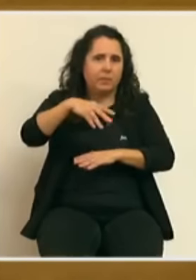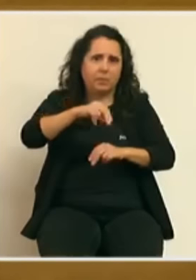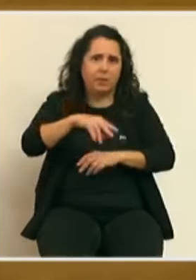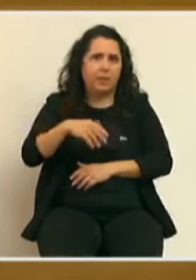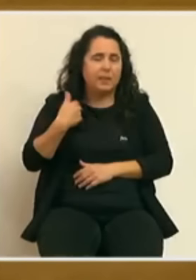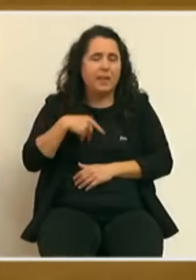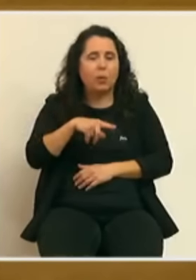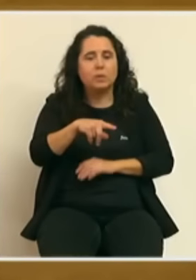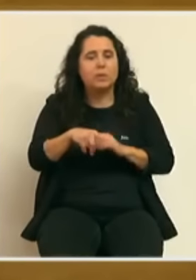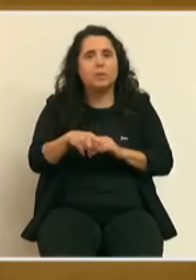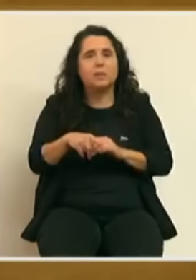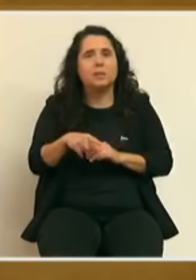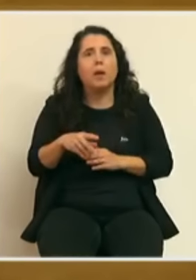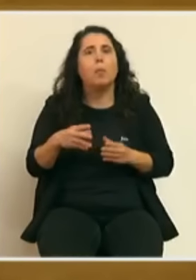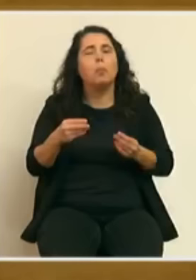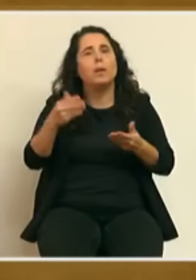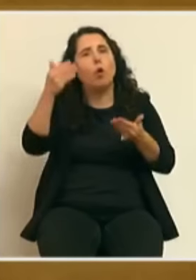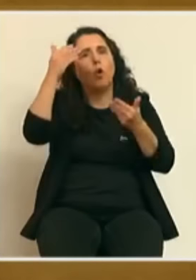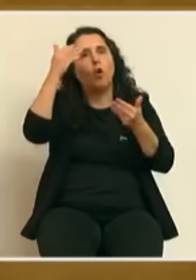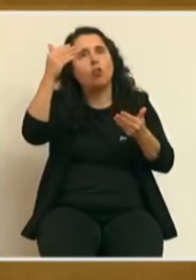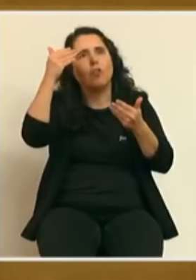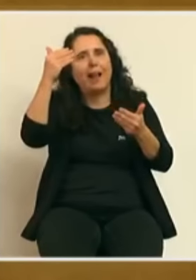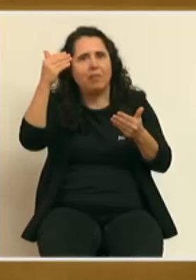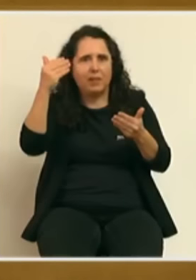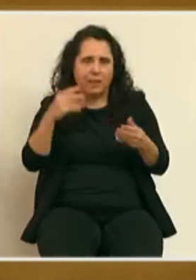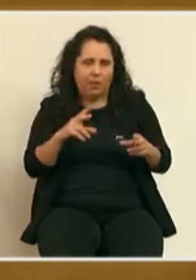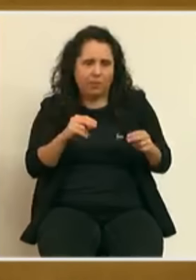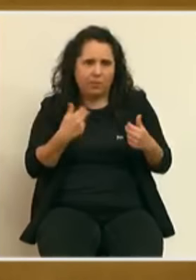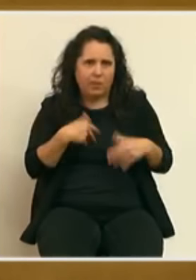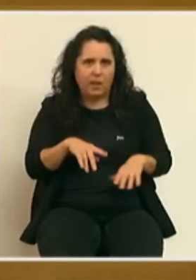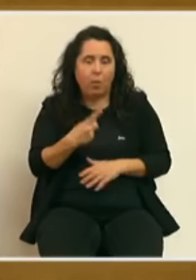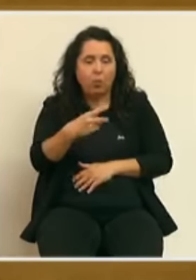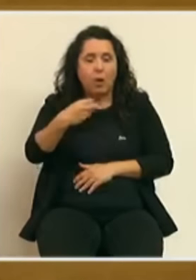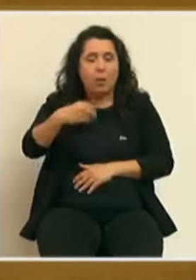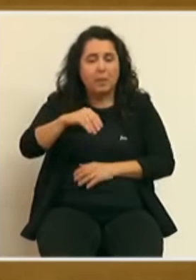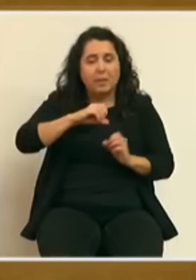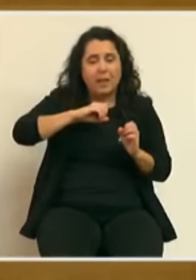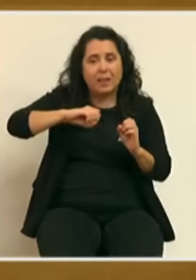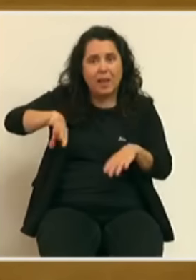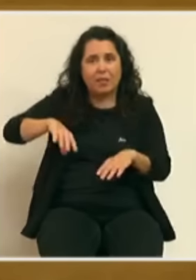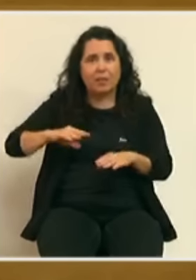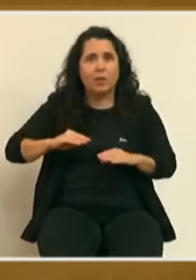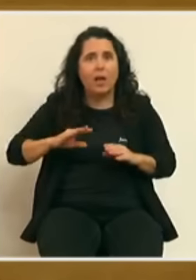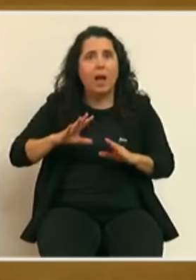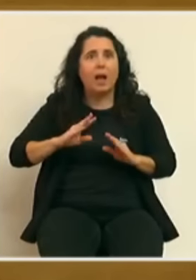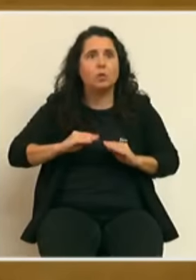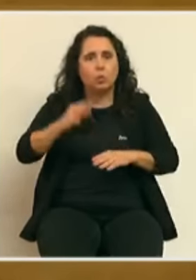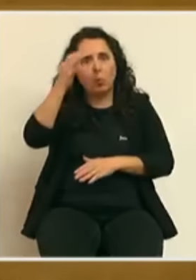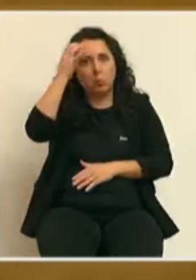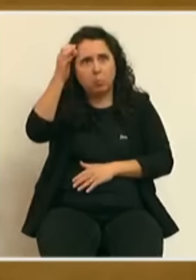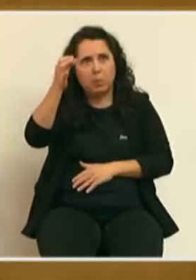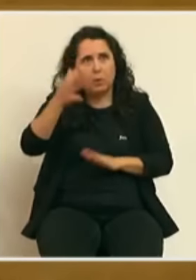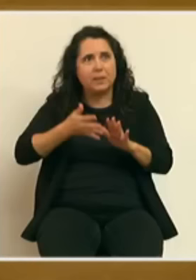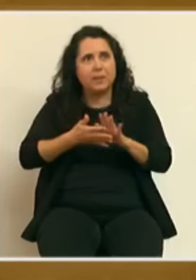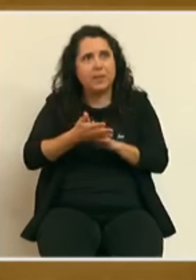deixat de ser el molt honorable. Un president que abandona el seu poble no mereix